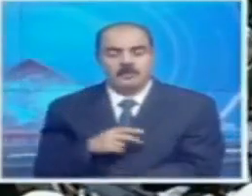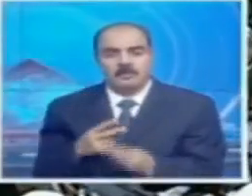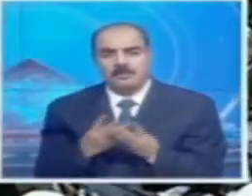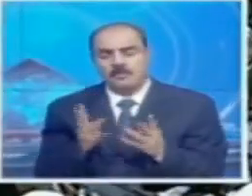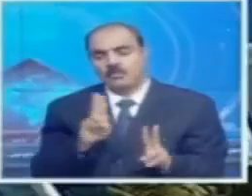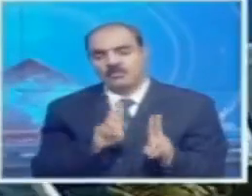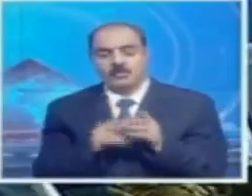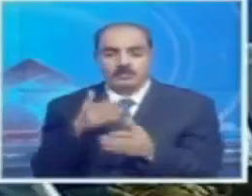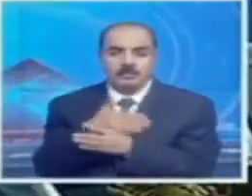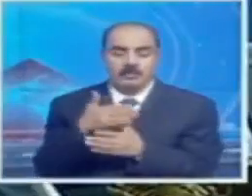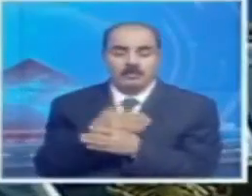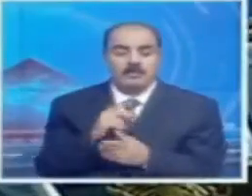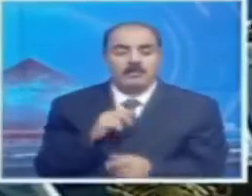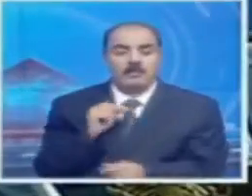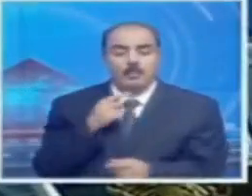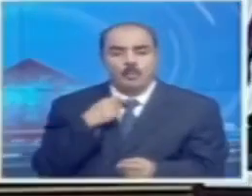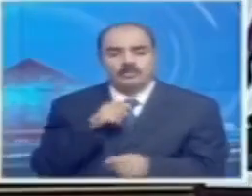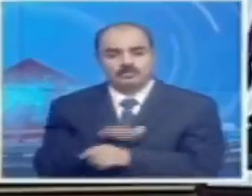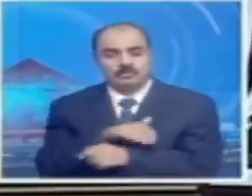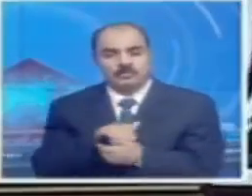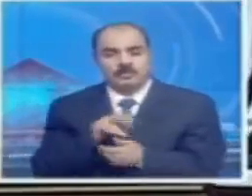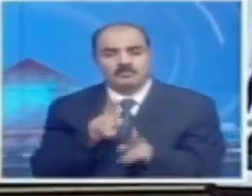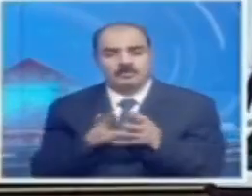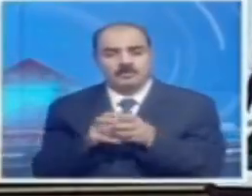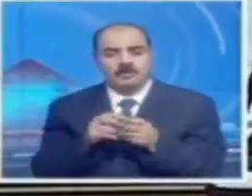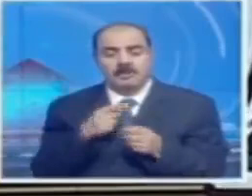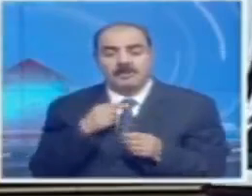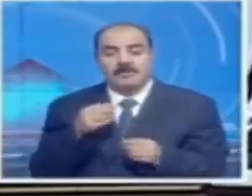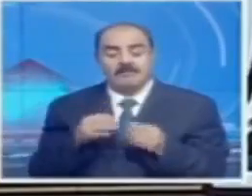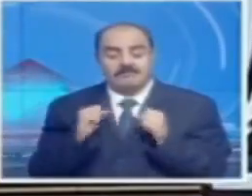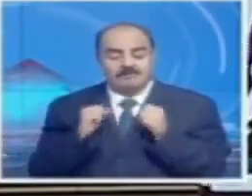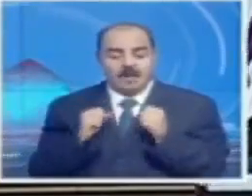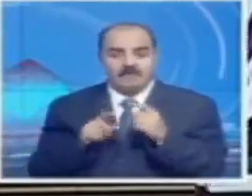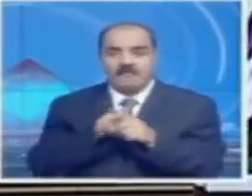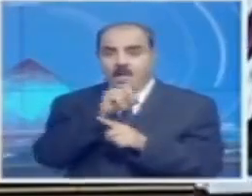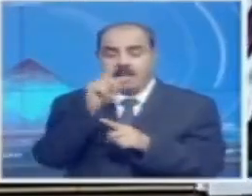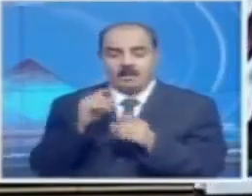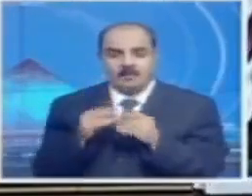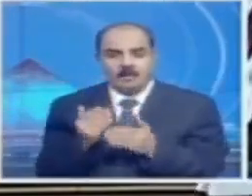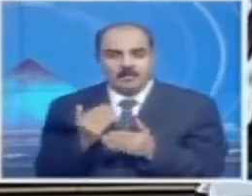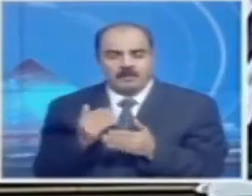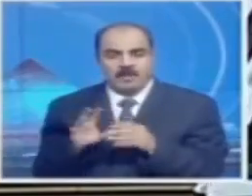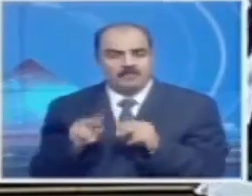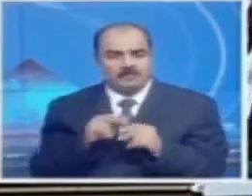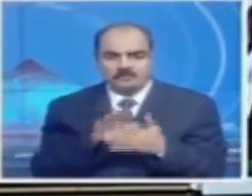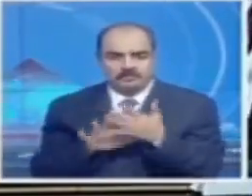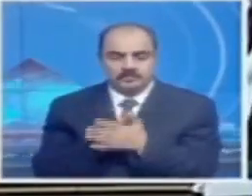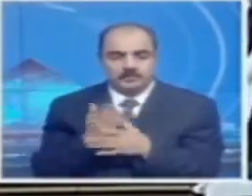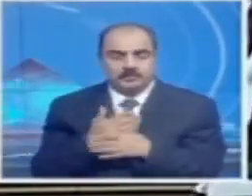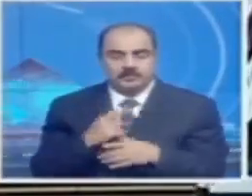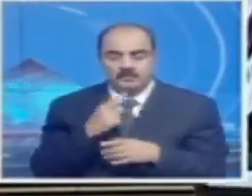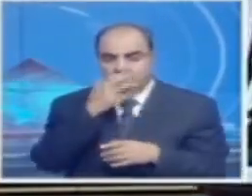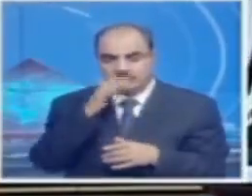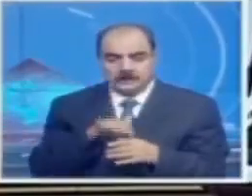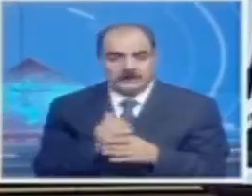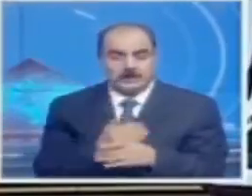على مداخلات النواب، أكدت وزيرة التخطيط أن الأزمة الاقتصادية الحالية التي طالت مصر كبقية دول العالم تعد الأسوأ منذ